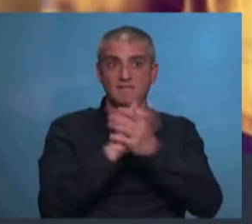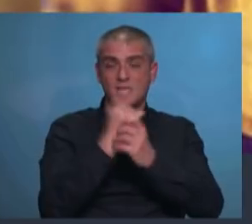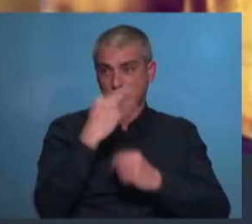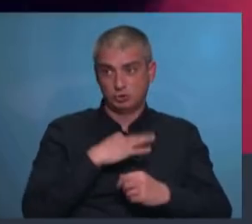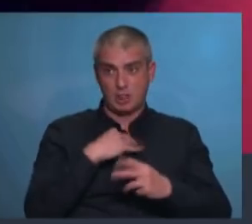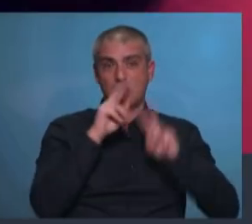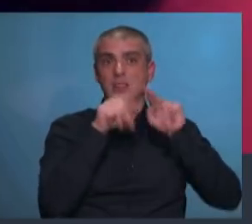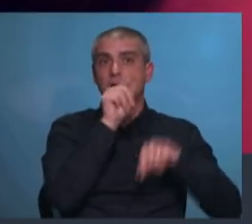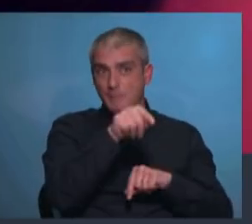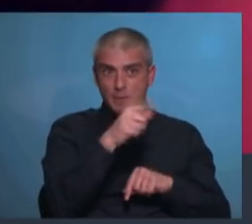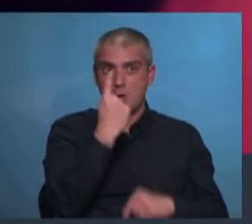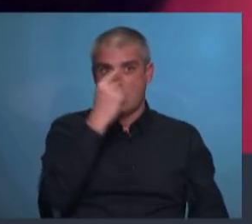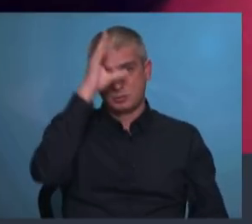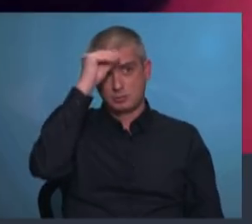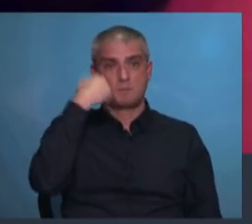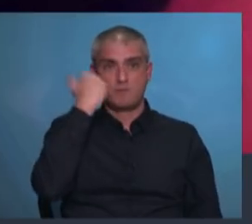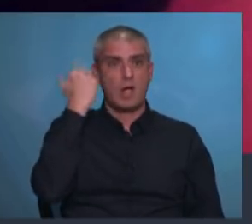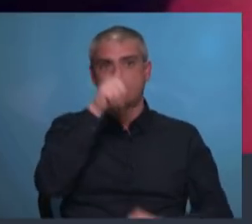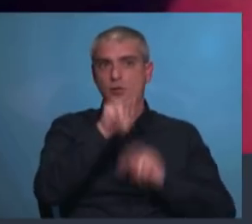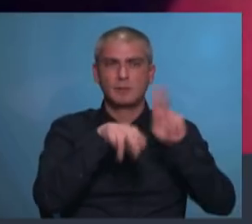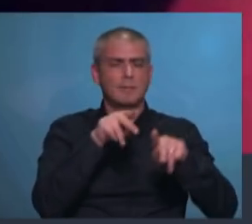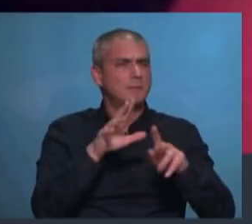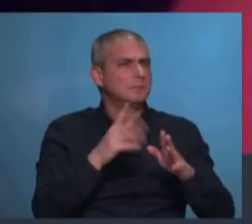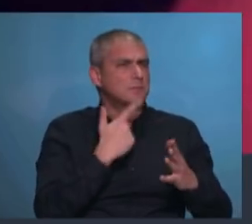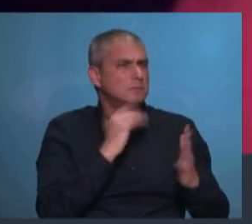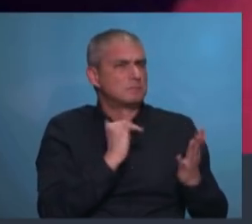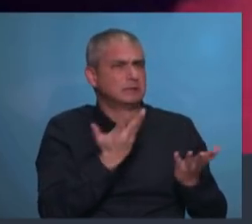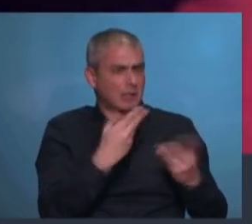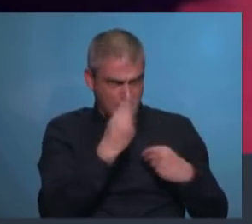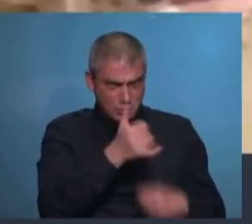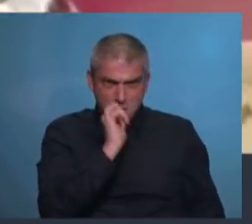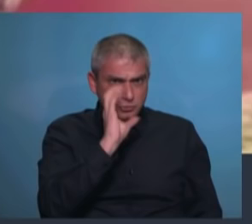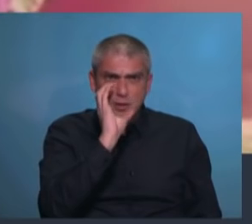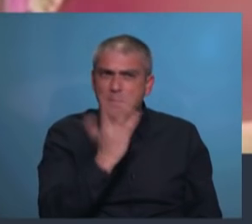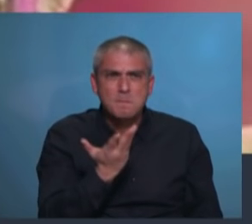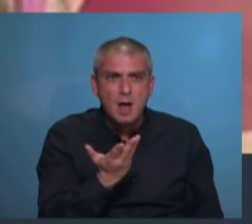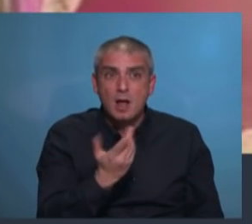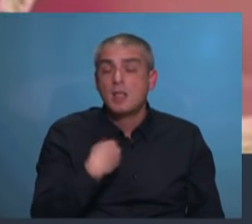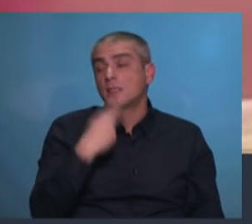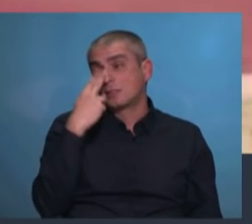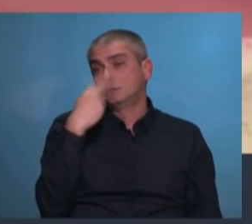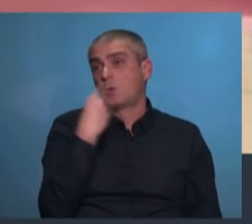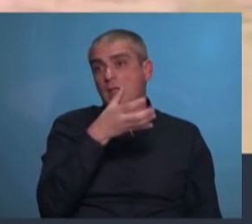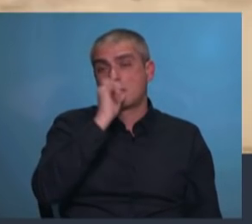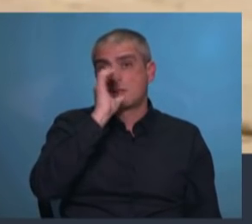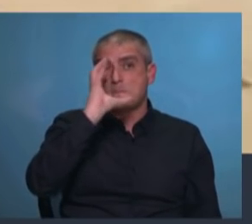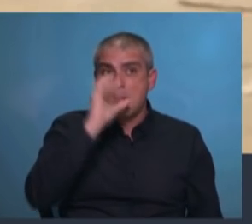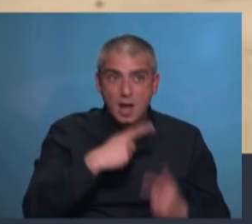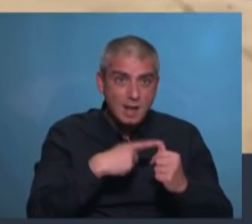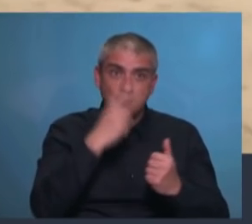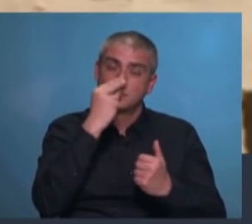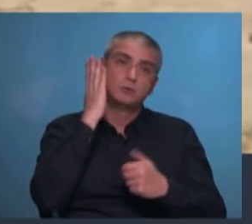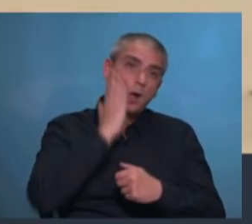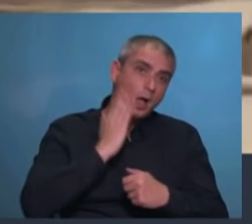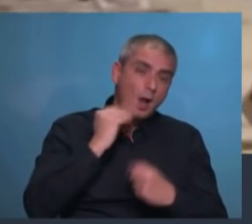שלי טיפל בה, עוד אחד מבוגר שהיה שם טיפל בה. מה זה, כאילו נתנו לה מים וכאלה? ניסו לתת לה מים, ניסו לדבר איתה,